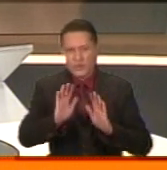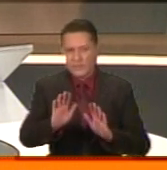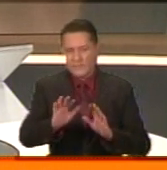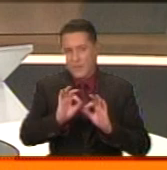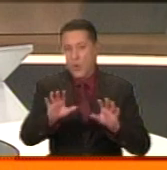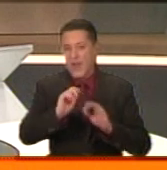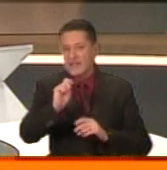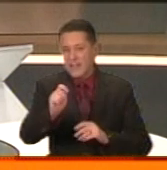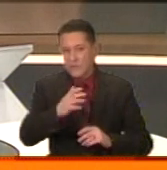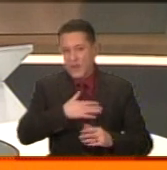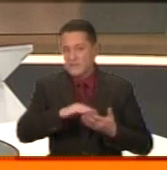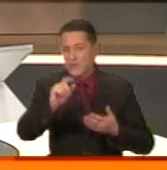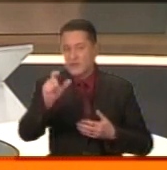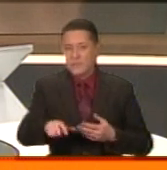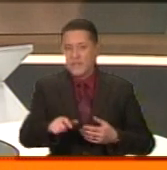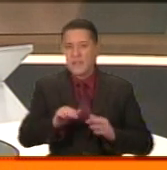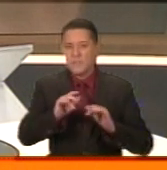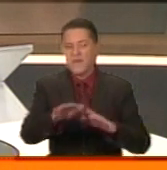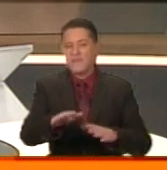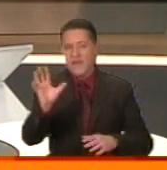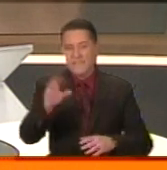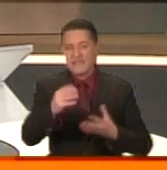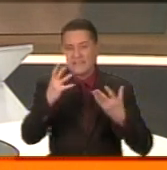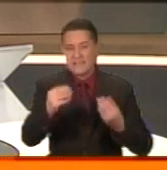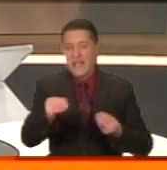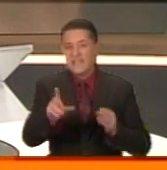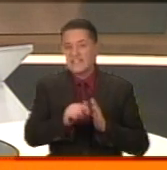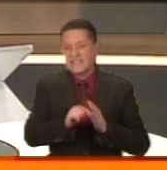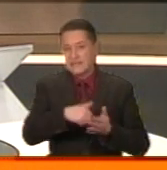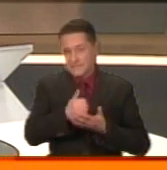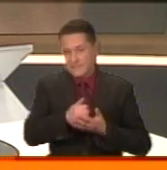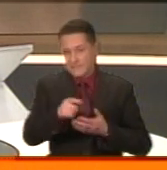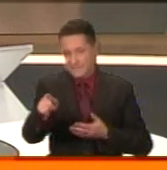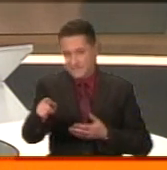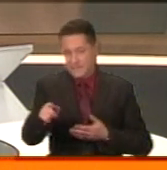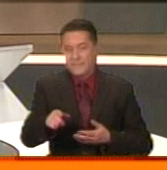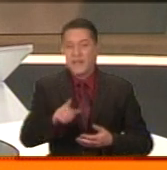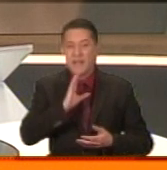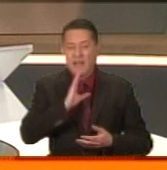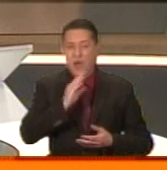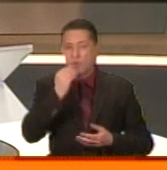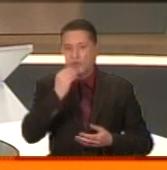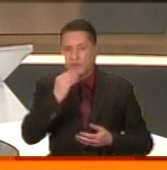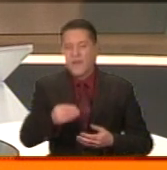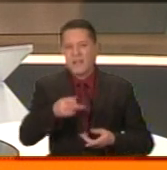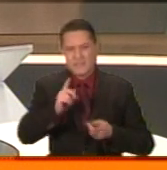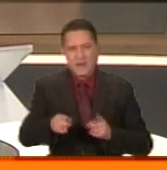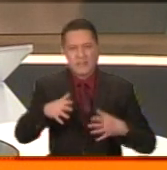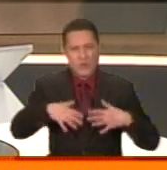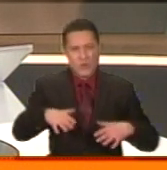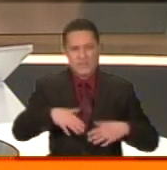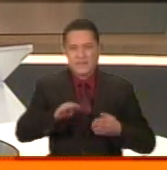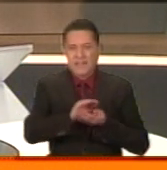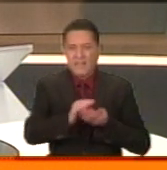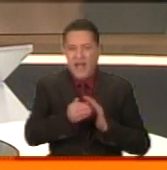Ірині Стороженко. Ірина провела цілий різдвяний день із очільницею копів. Скуштувала справжнього грузинського хачапурі і каже,